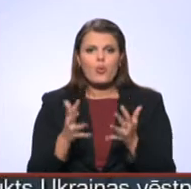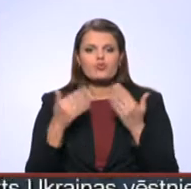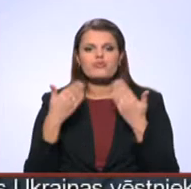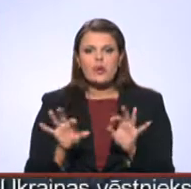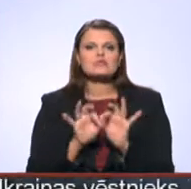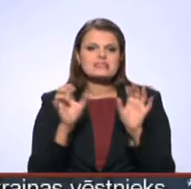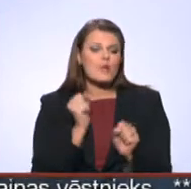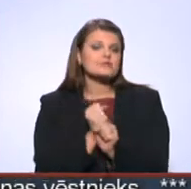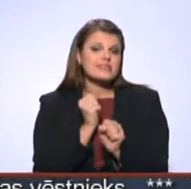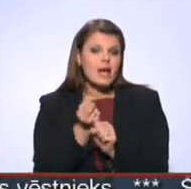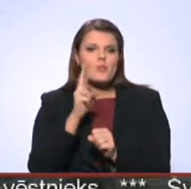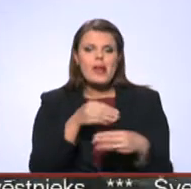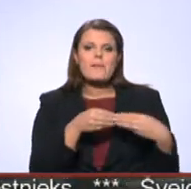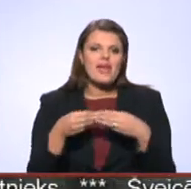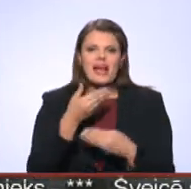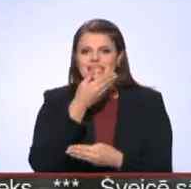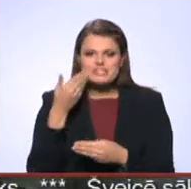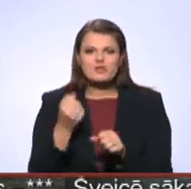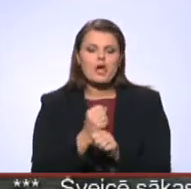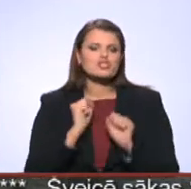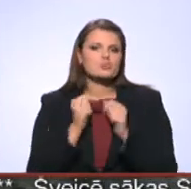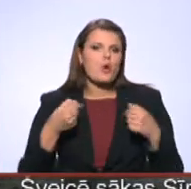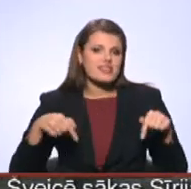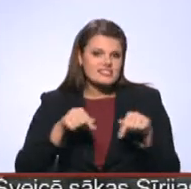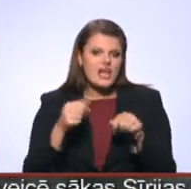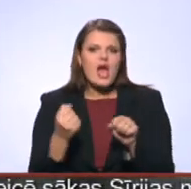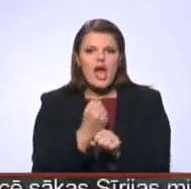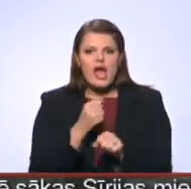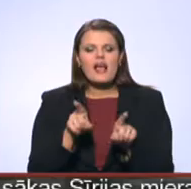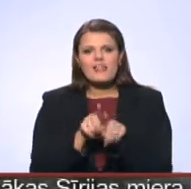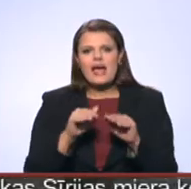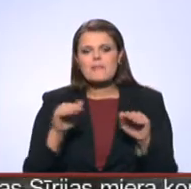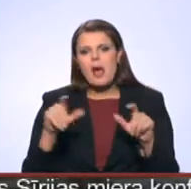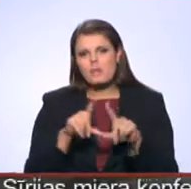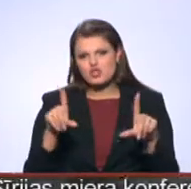atsāk uz darbu un piegādā siltumu gan sporta zālē, gan blakus esošai Vidrīšu pamatskolai.